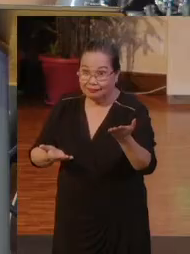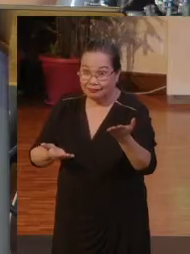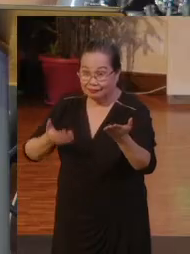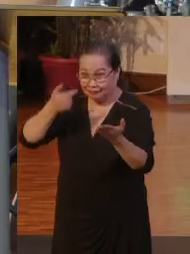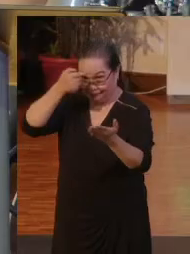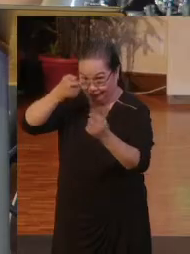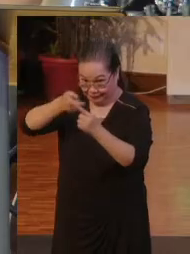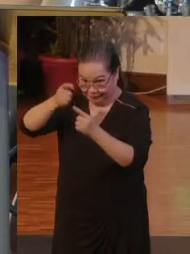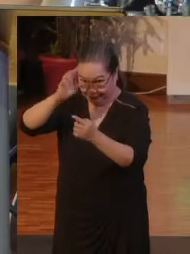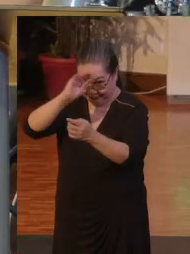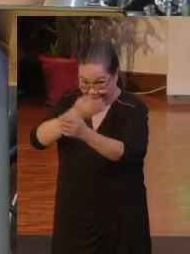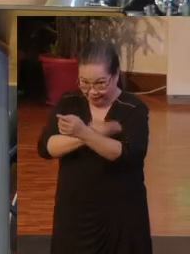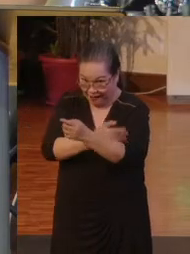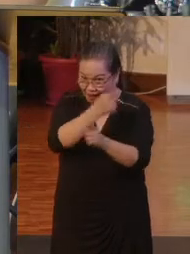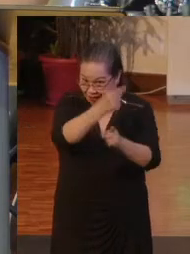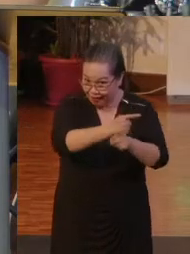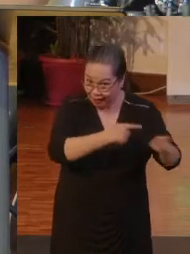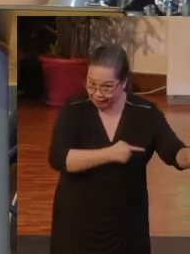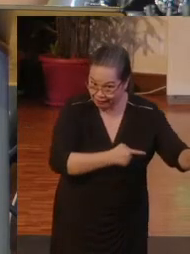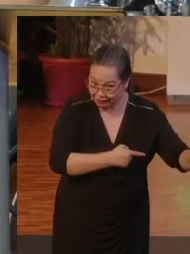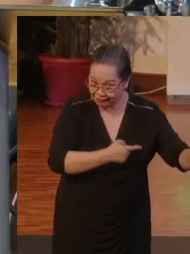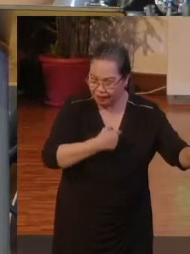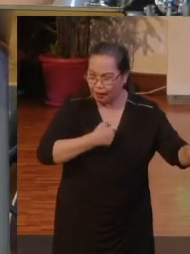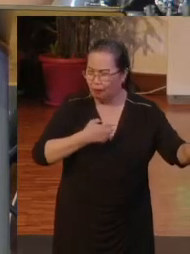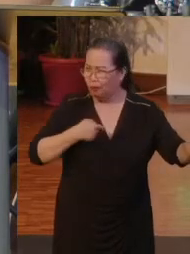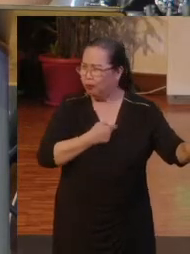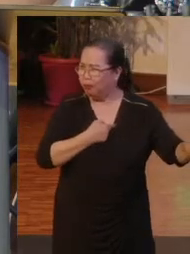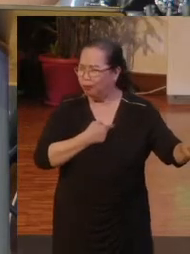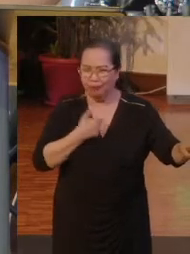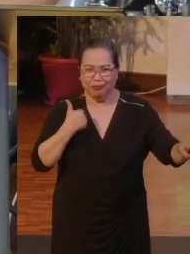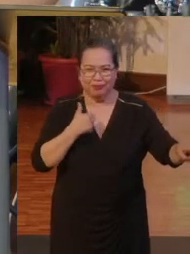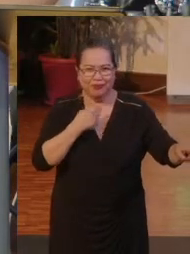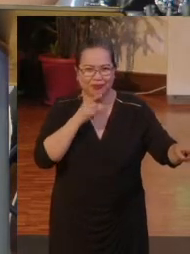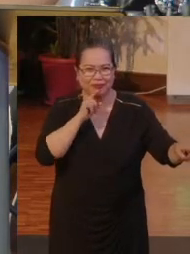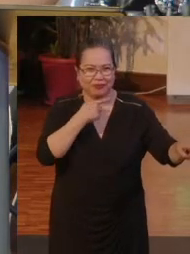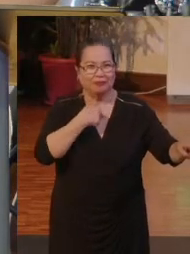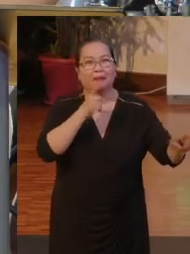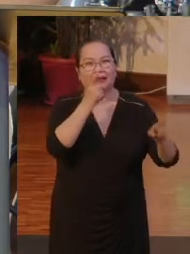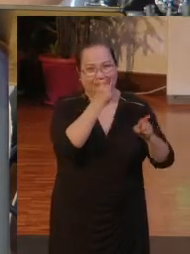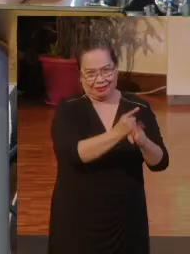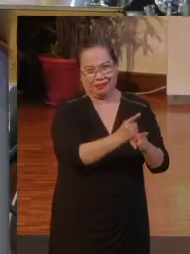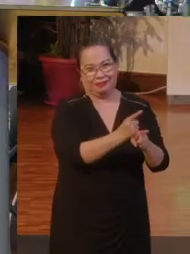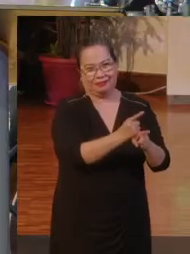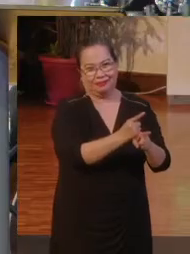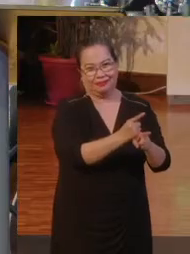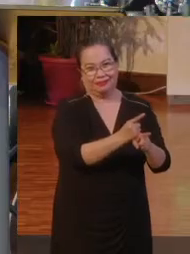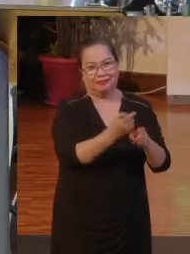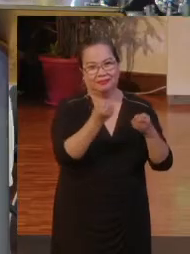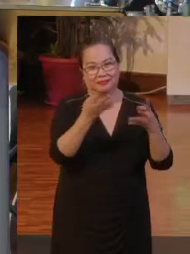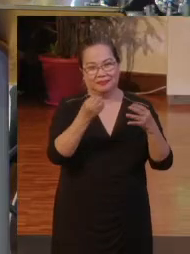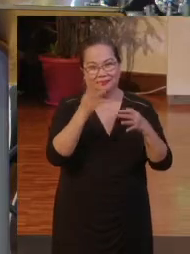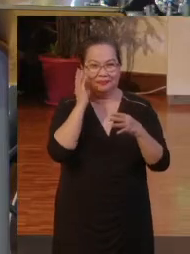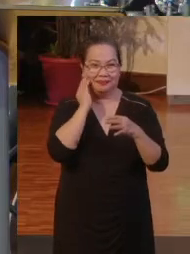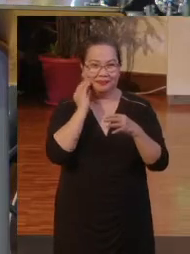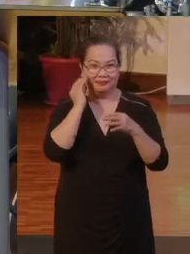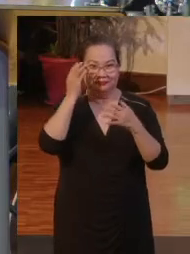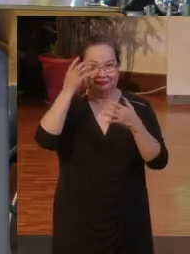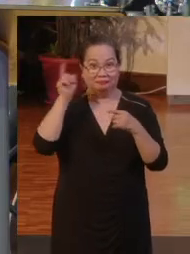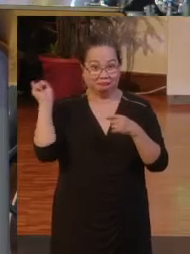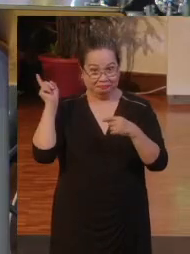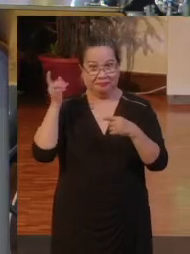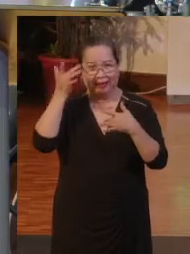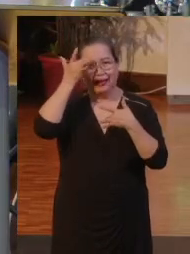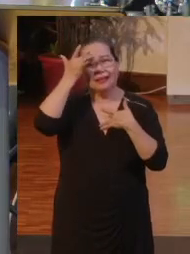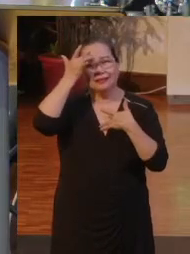anak, pero tama siya, no? Tama siya. Marami po akong nararamdaman sa aking